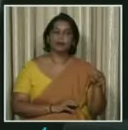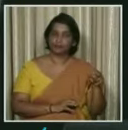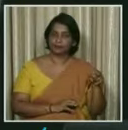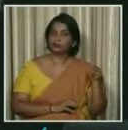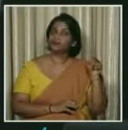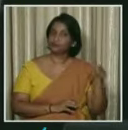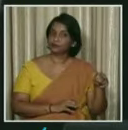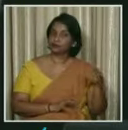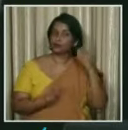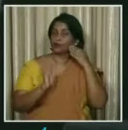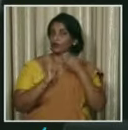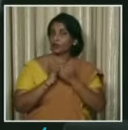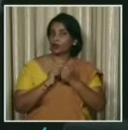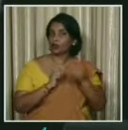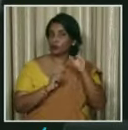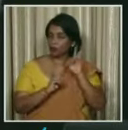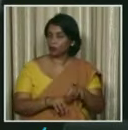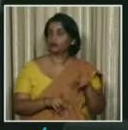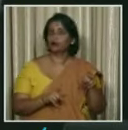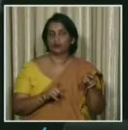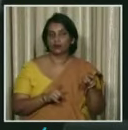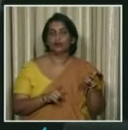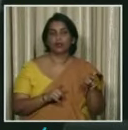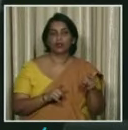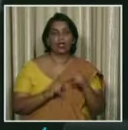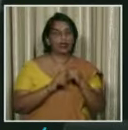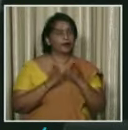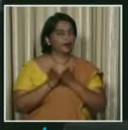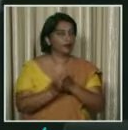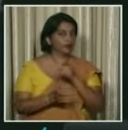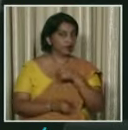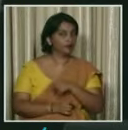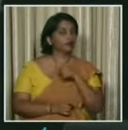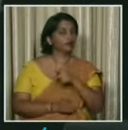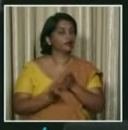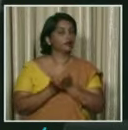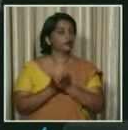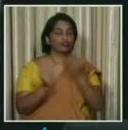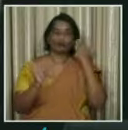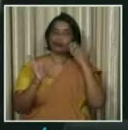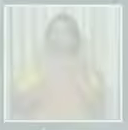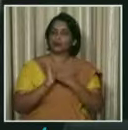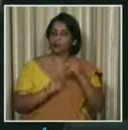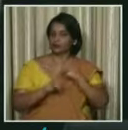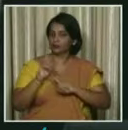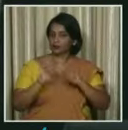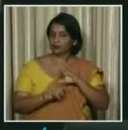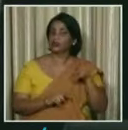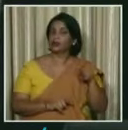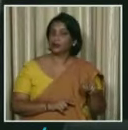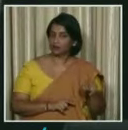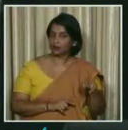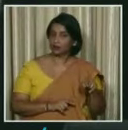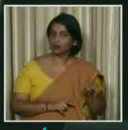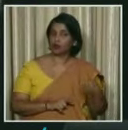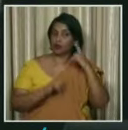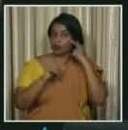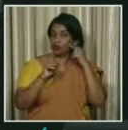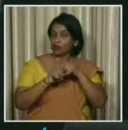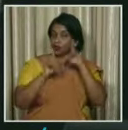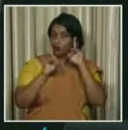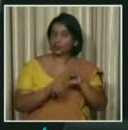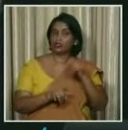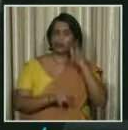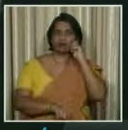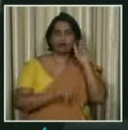කරයි. මේ කාරණාවට අදාළම කාරණාවක් තමයි නිව් ඩයිමන්ඩ් නෞකාව. මේ නෞකාව පිළිබඳව කතා කරනකොට මේකට අදාළ වෙච්ච සමහර